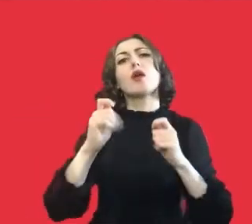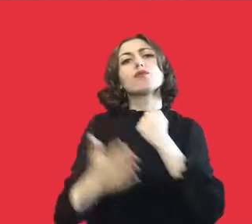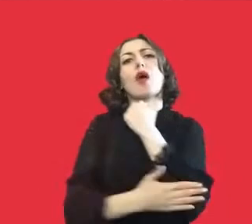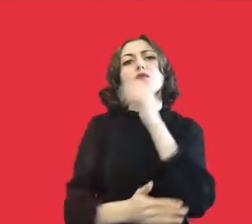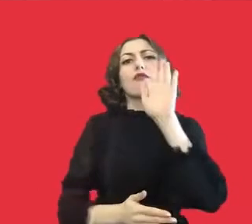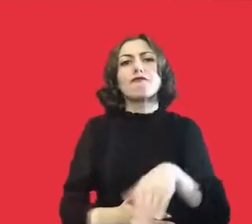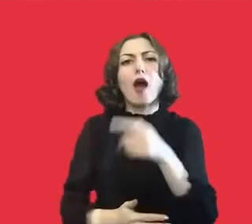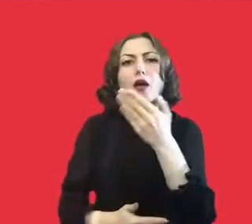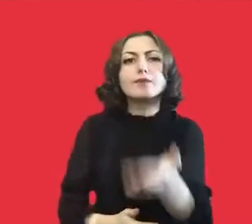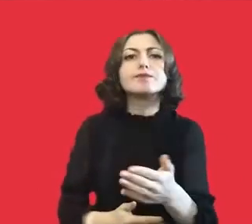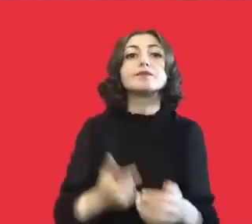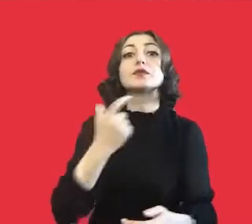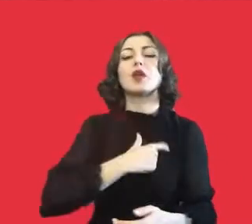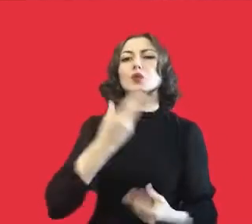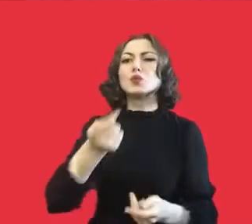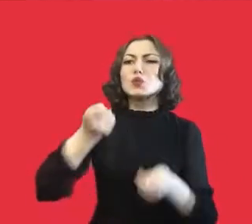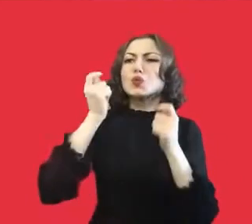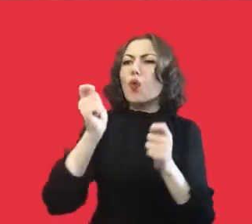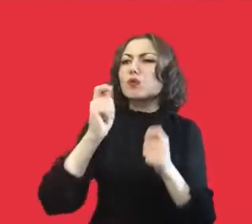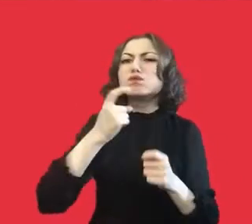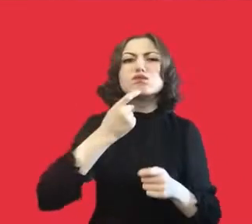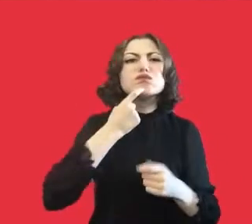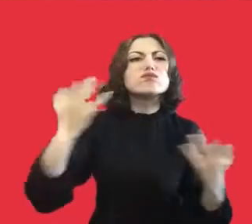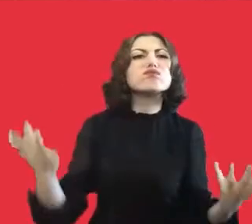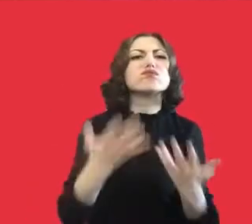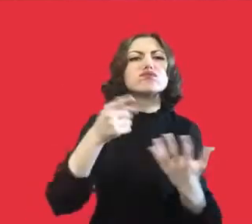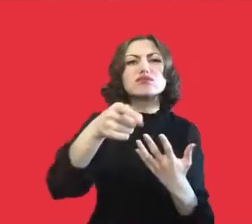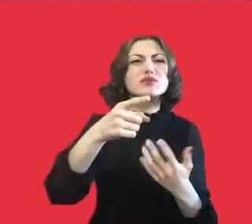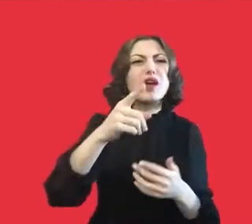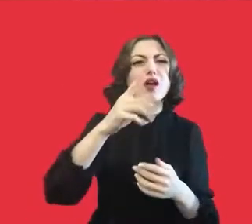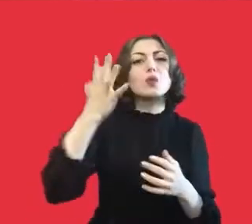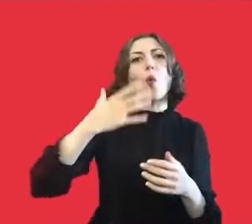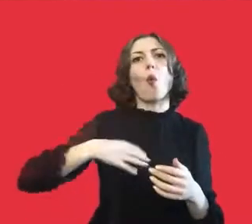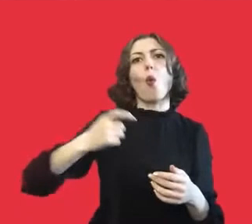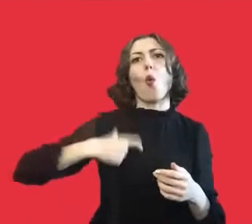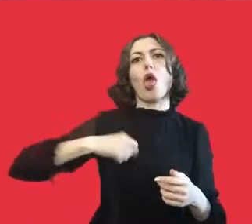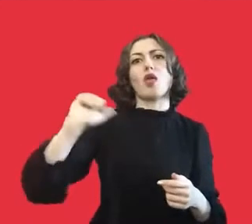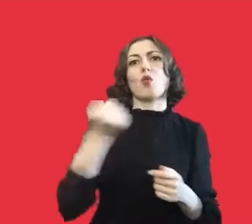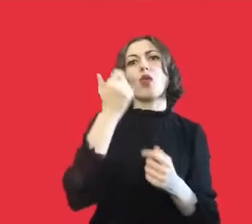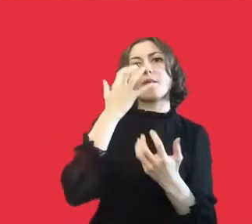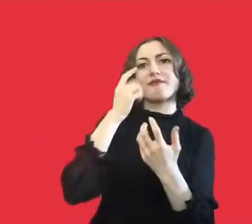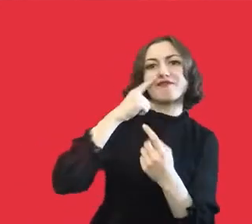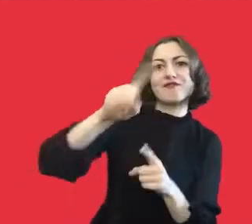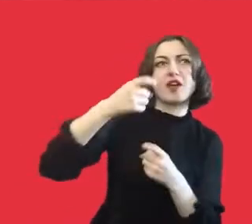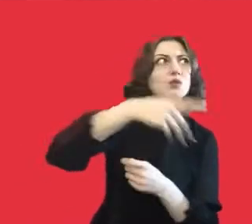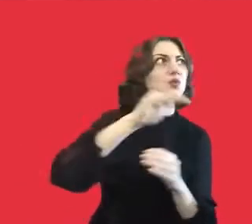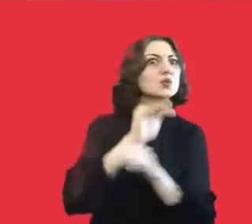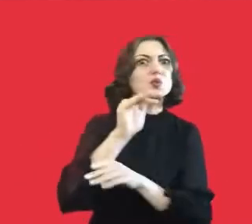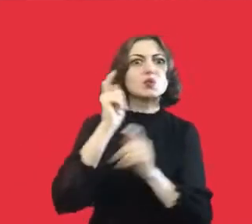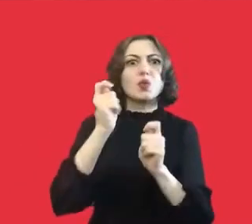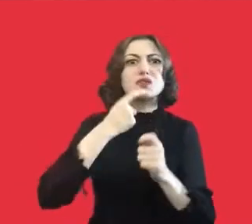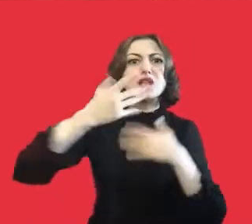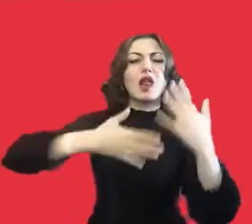Özellikle de zor zamanlarda tabii Türk Kızılayı'nın önemini daha da çok fark ediyoruz. Çünkü hayat duruyor ama Türk Kızılayımız